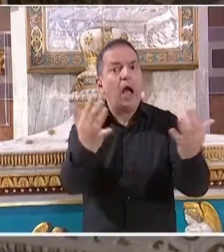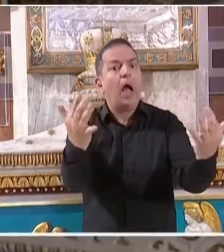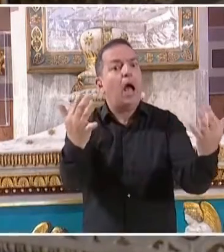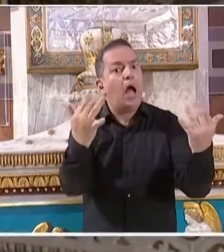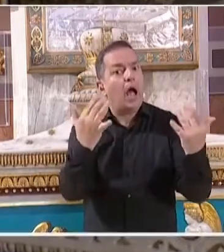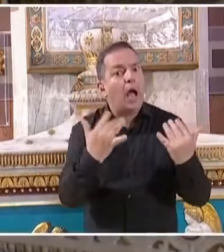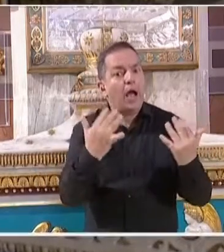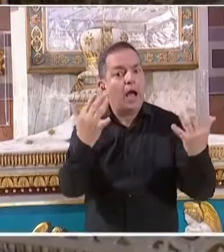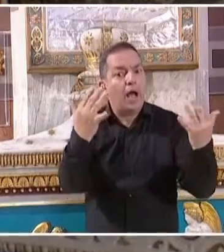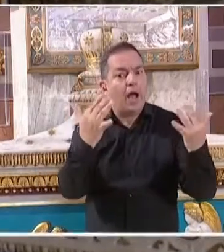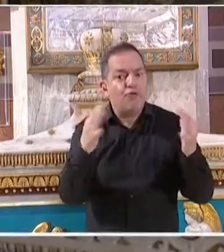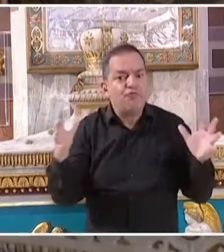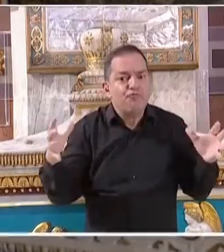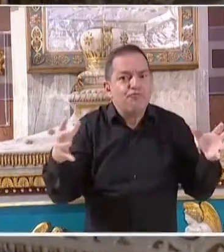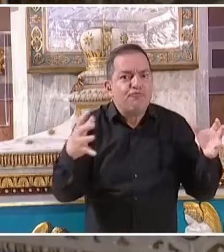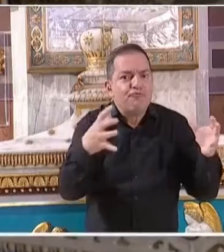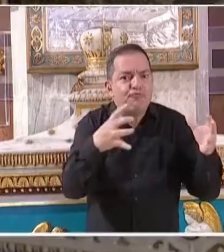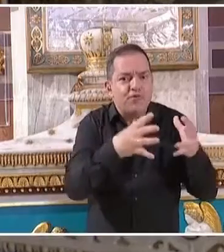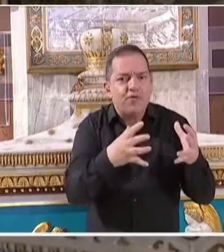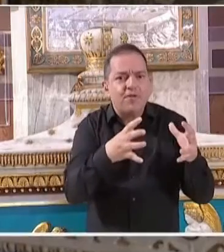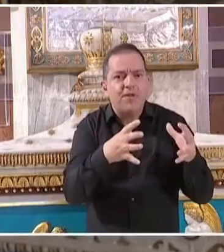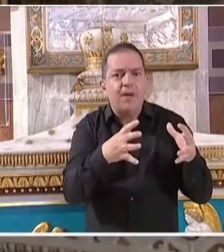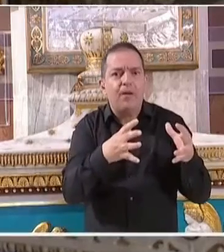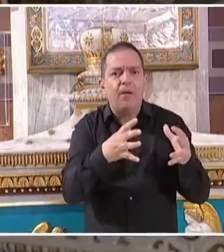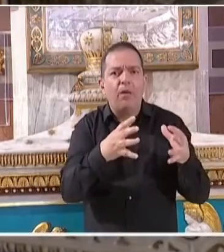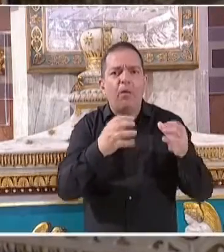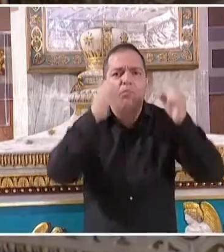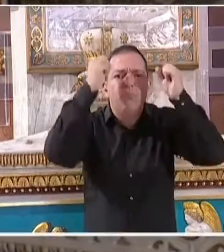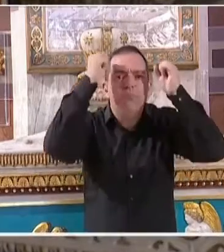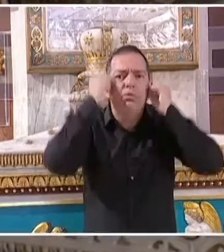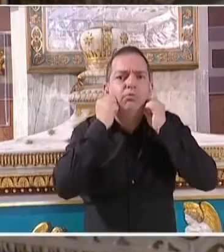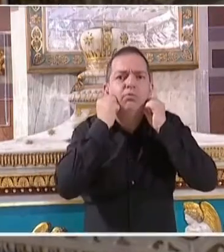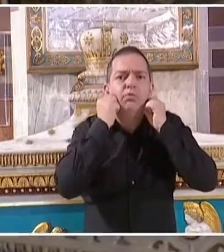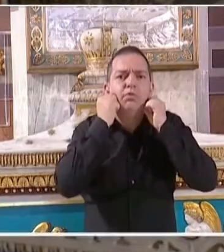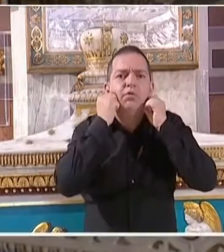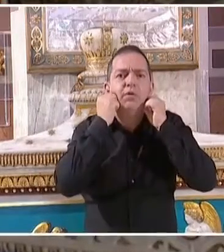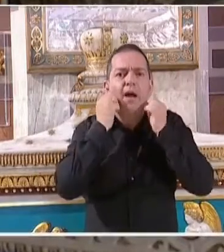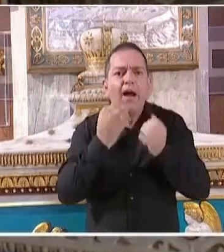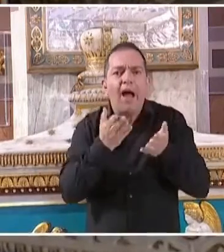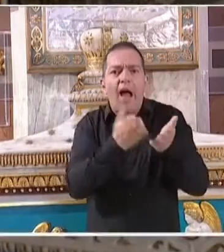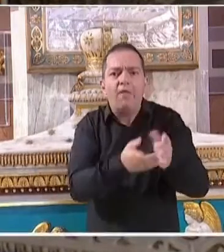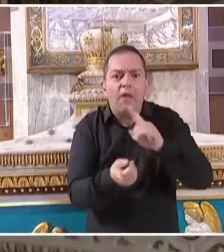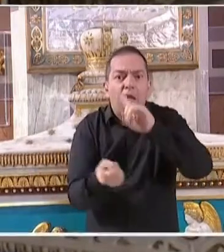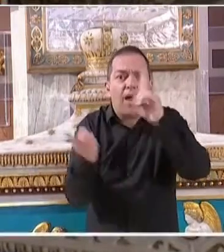του Αγίου Πνεύματος και όχι ως πλάνη του πειρασμού.